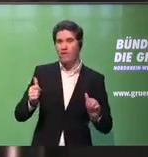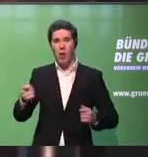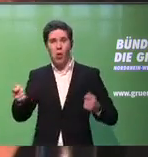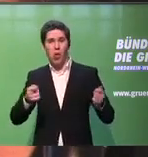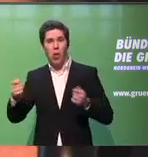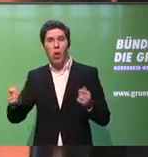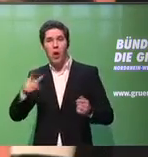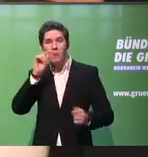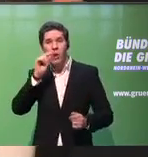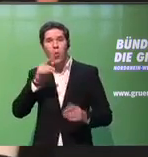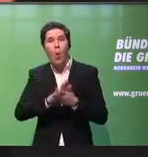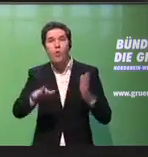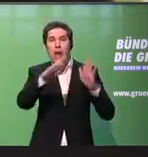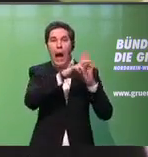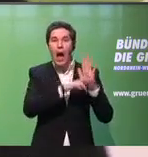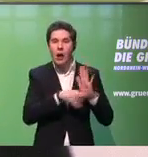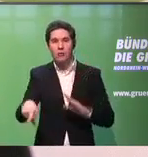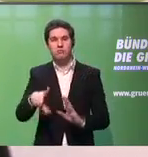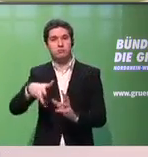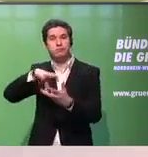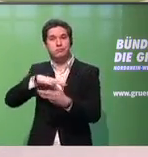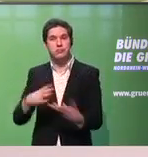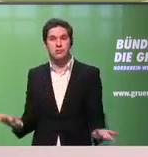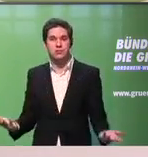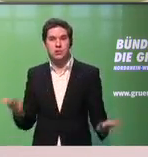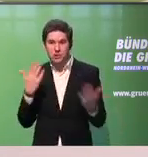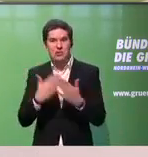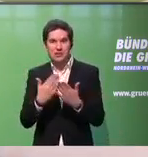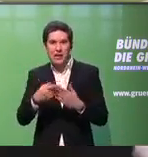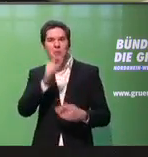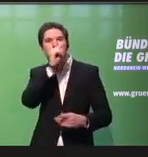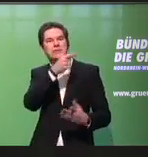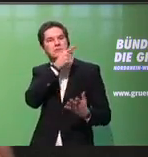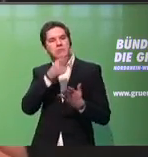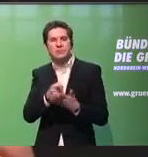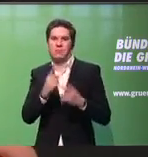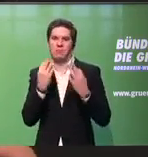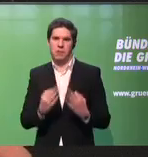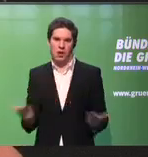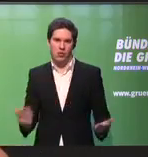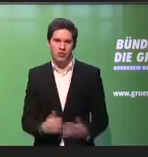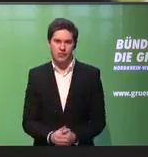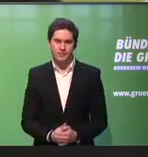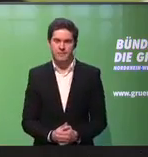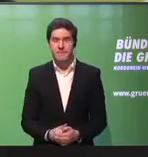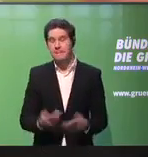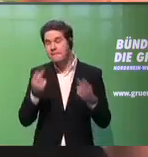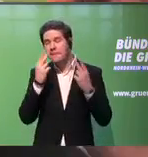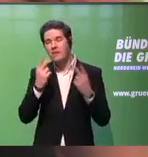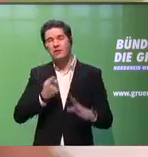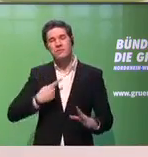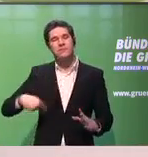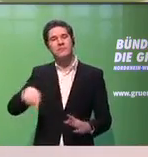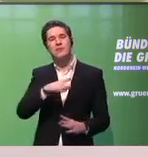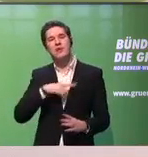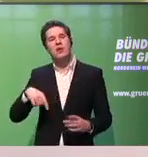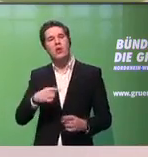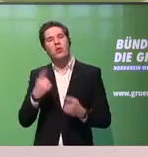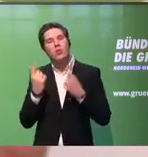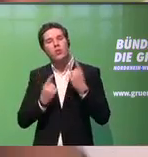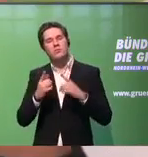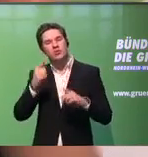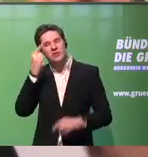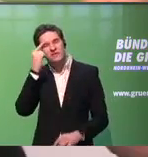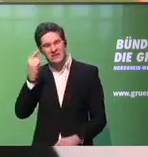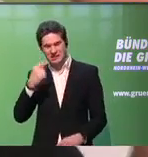verhindert hätten. Zur Frage der Demokratie möchte ich noch eine andere Sache sagen. Wir als Grüne müssen wissen, dass dort, wo die Grüne Partei stark